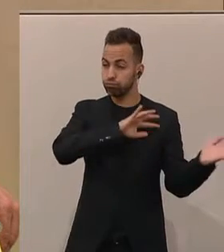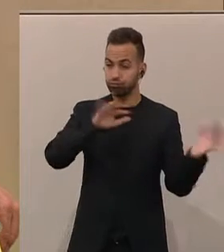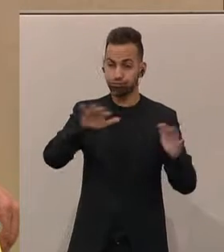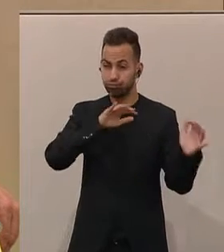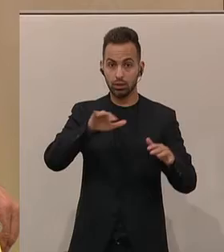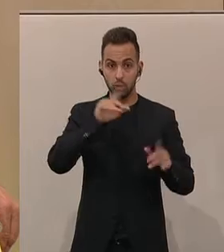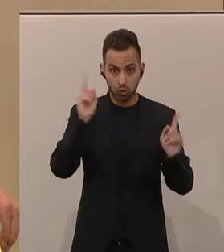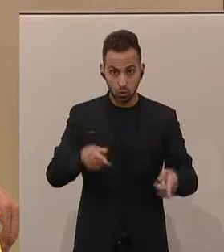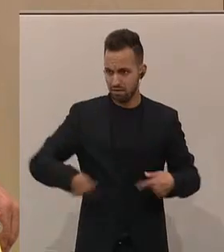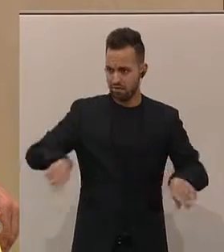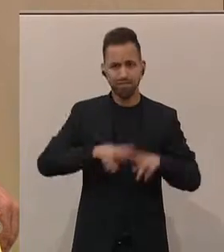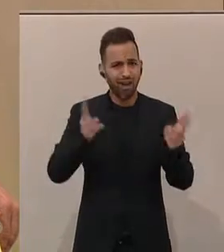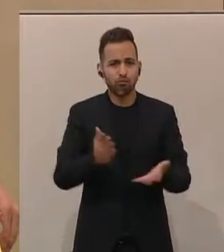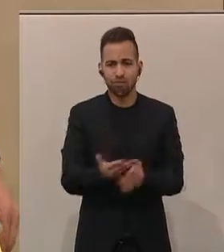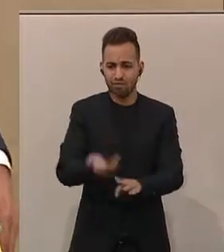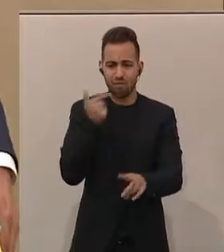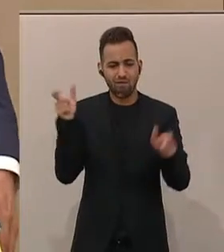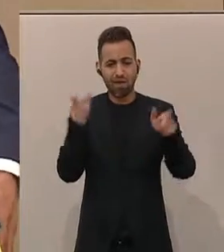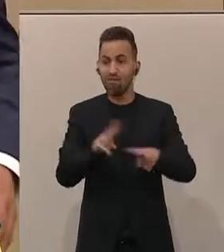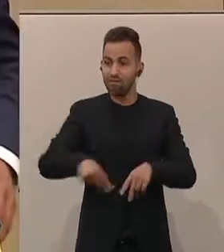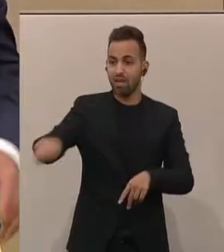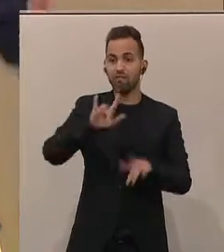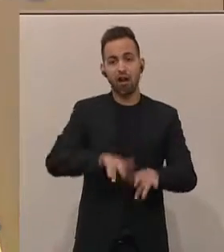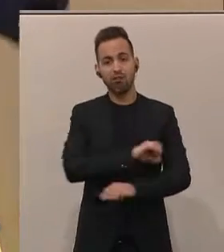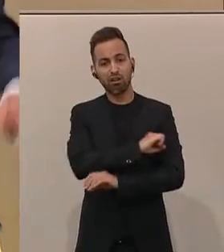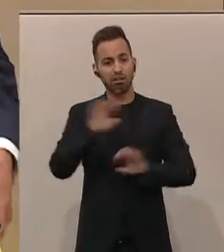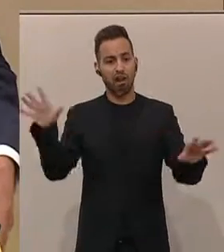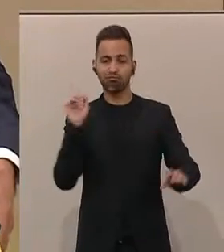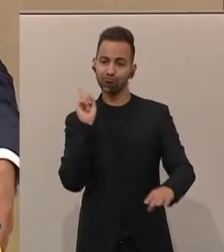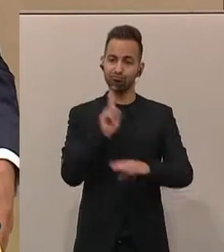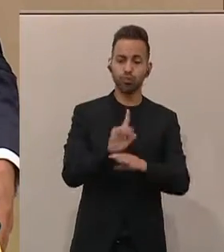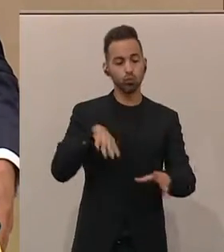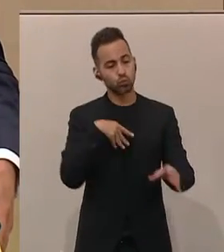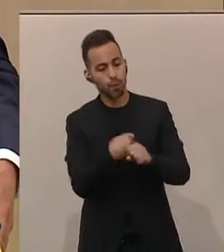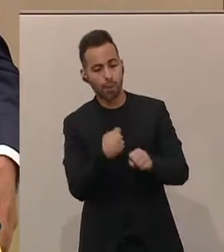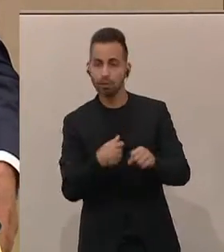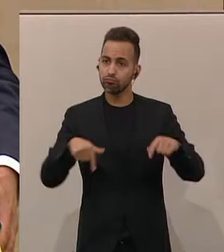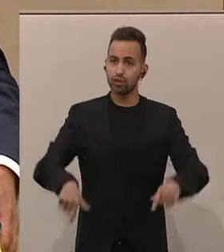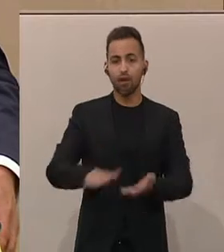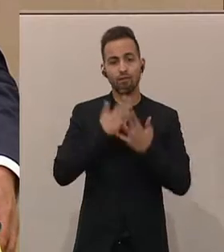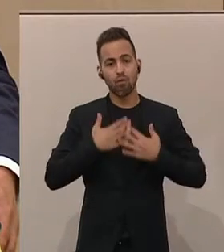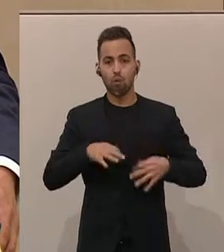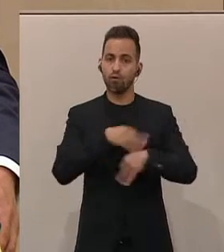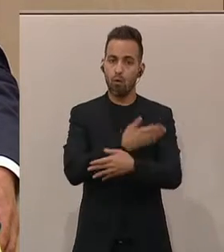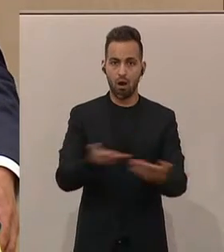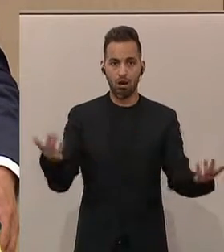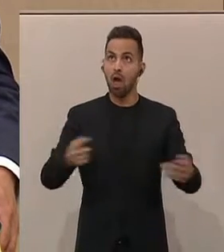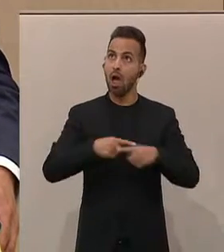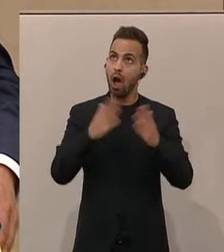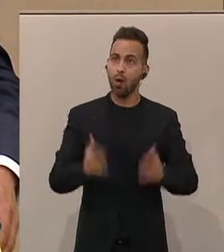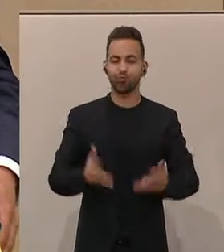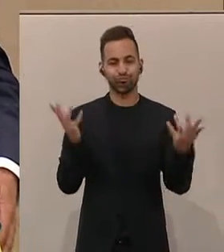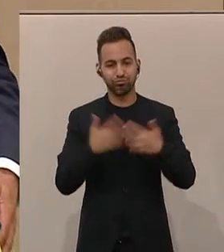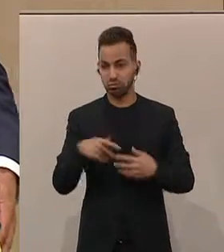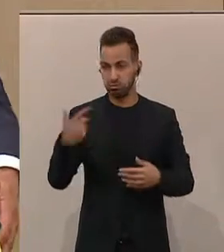hätte man alles verhindern können, wenn Sie hier einfach mit aufrechtem Gang in eine Zusammenarbeit gehen, die diesem Hause auch angemessen und würdig wäre. Das haben